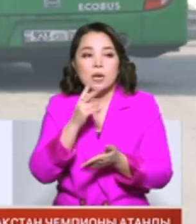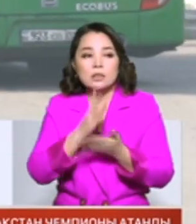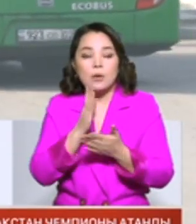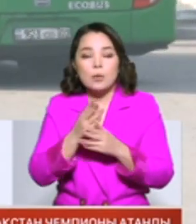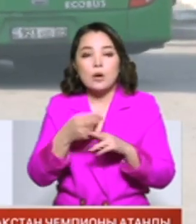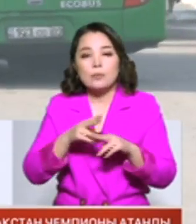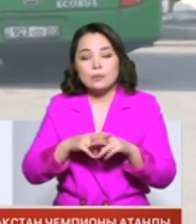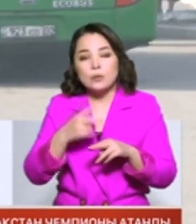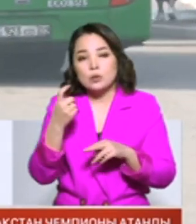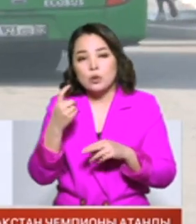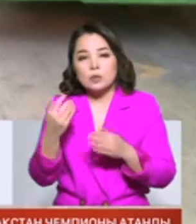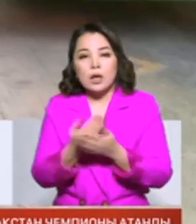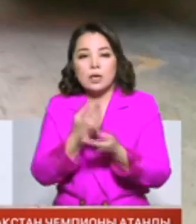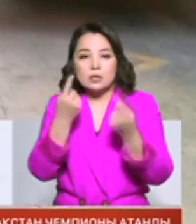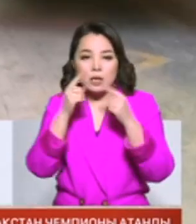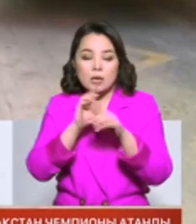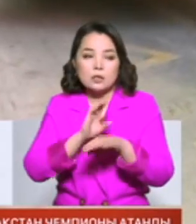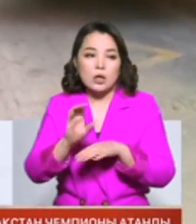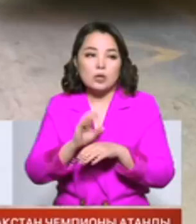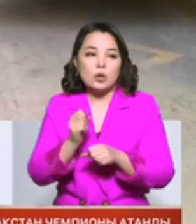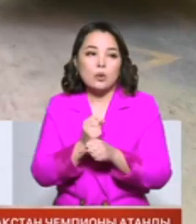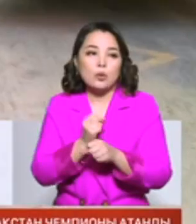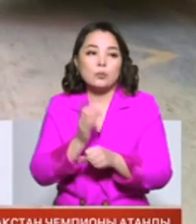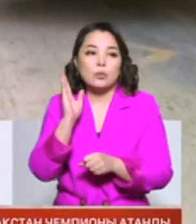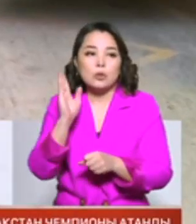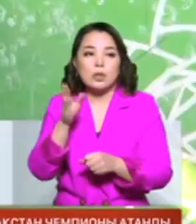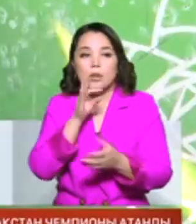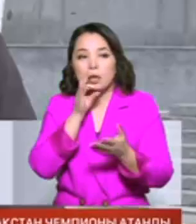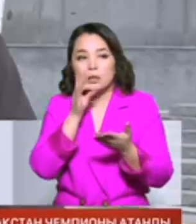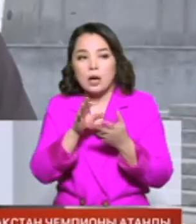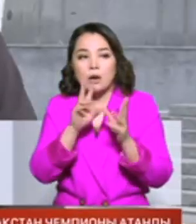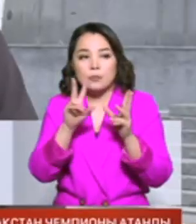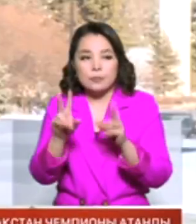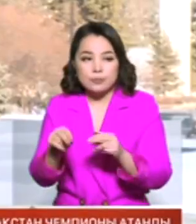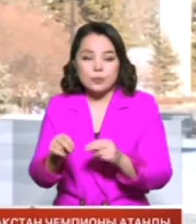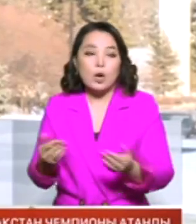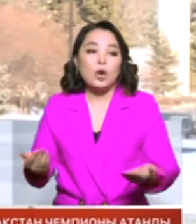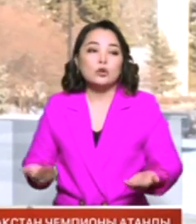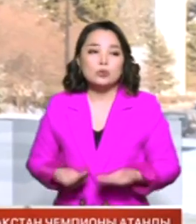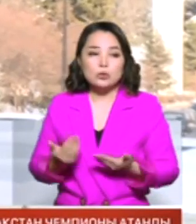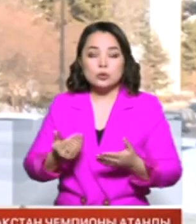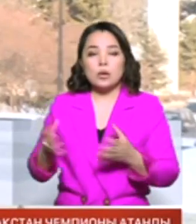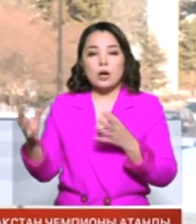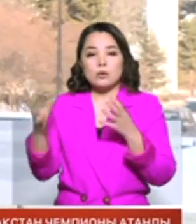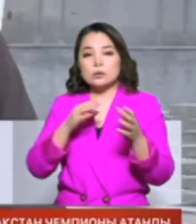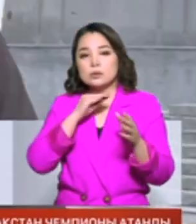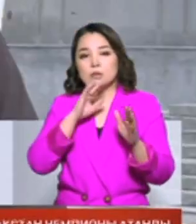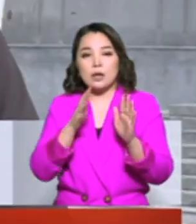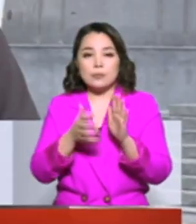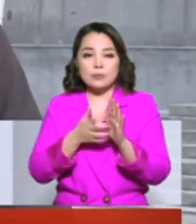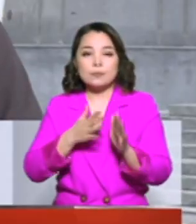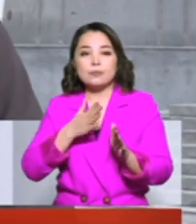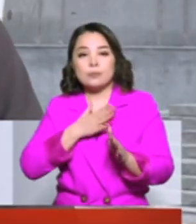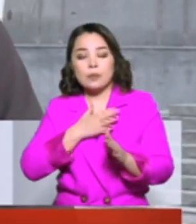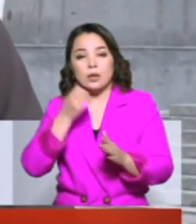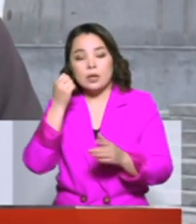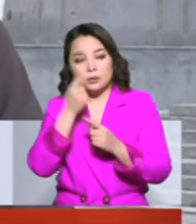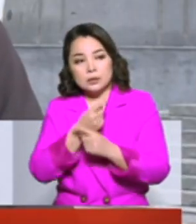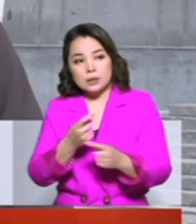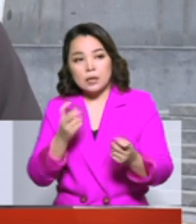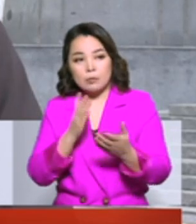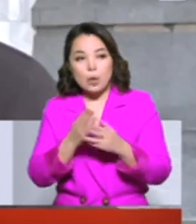Биыл да 100-ден жаңа техника шығарамыз деп отырам. Тұрғындардың атынан автобустың 75-ге бізге ескеріліп